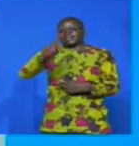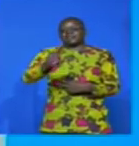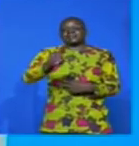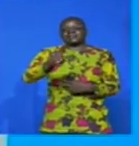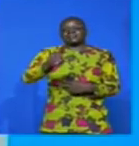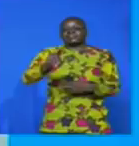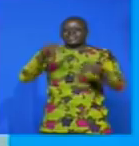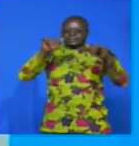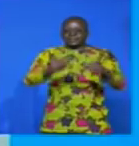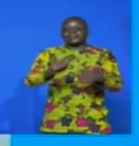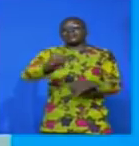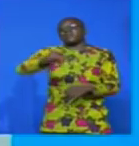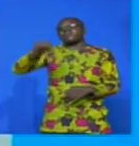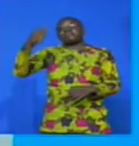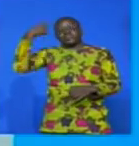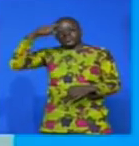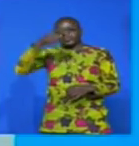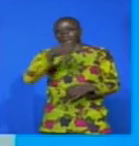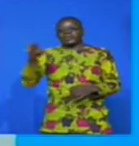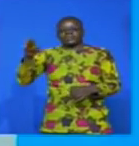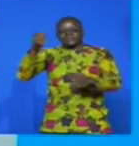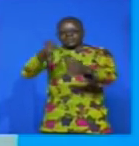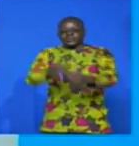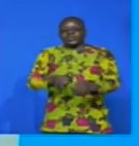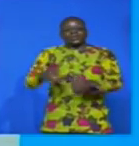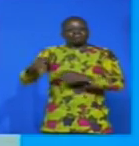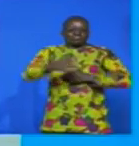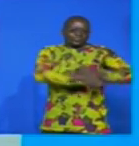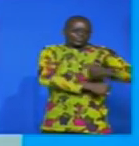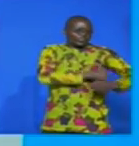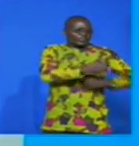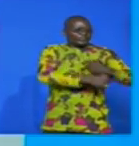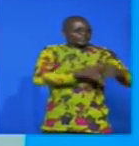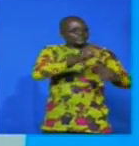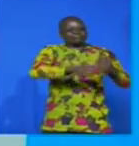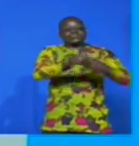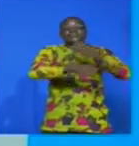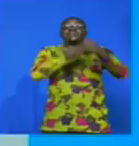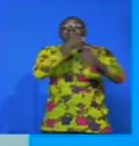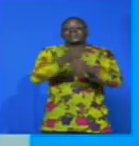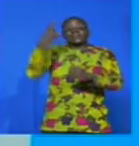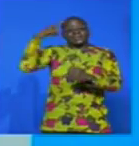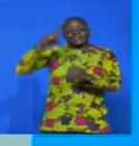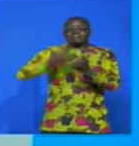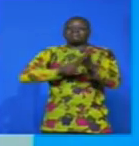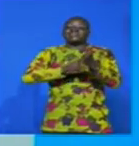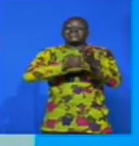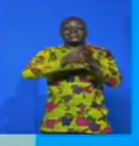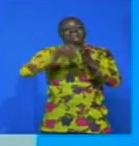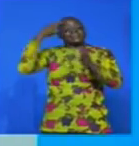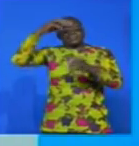Restons dans l'ouest du Burkina où les maraîchers de coin souffrent ces dernières années d'une invasion parasitaire